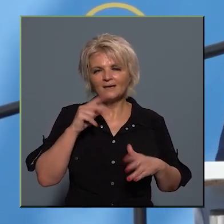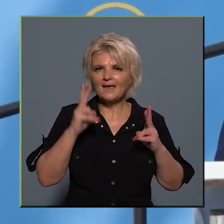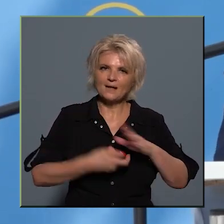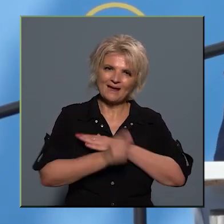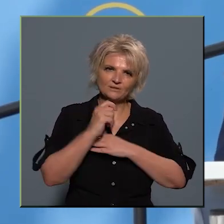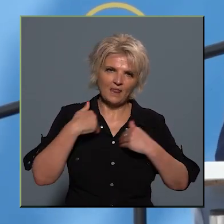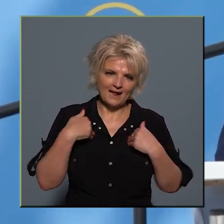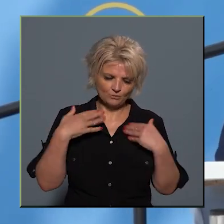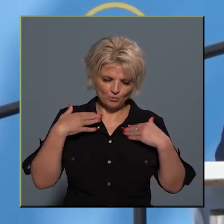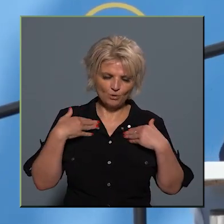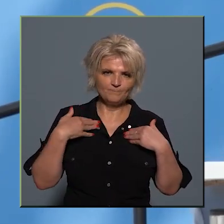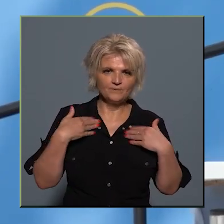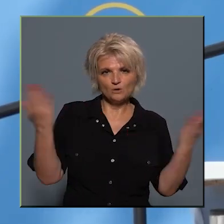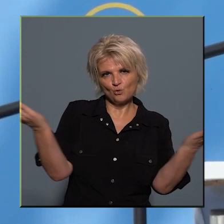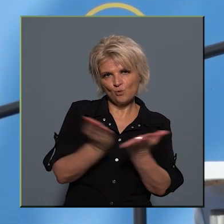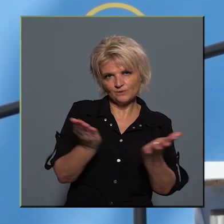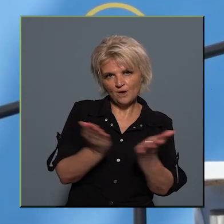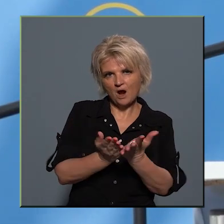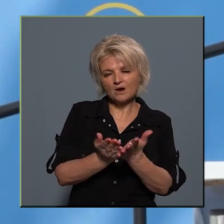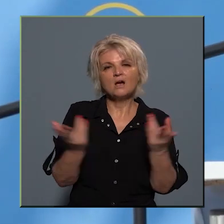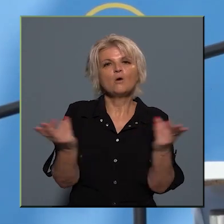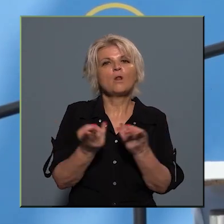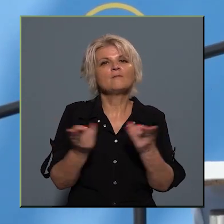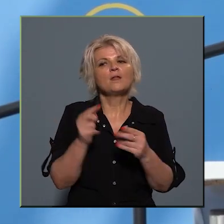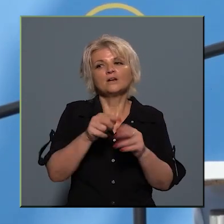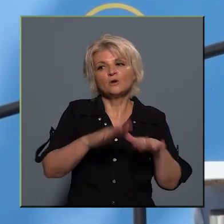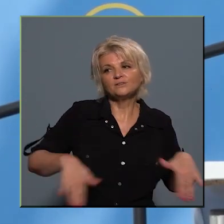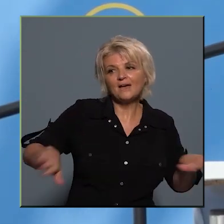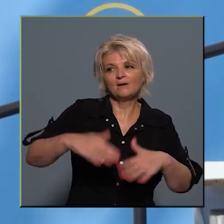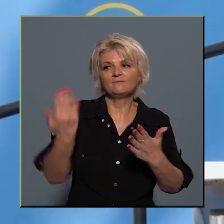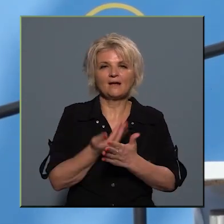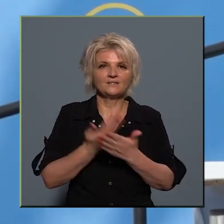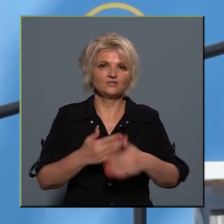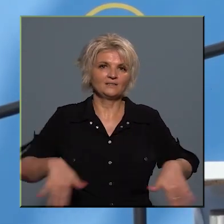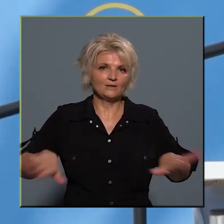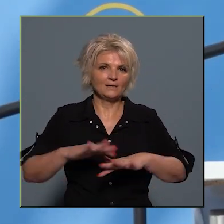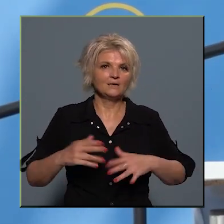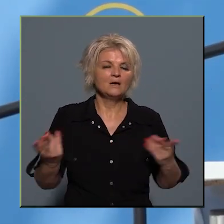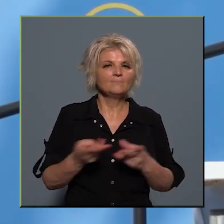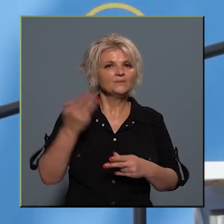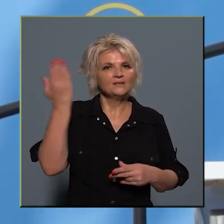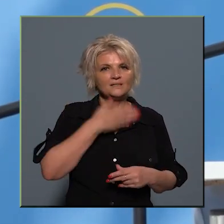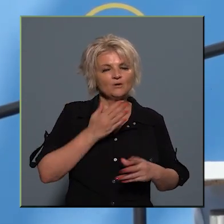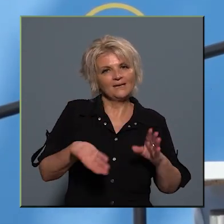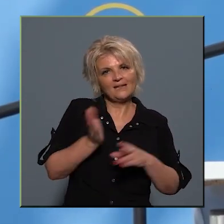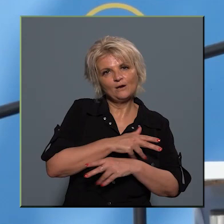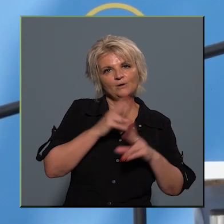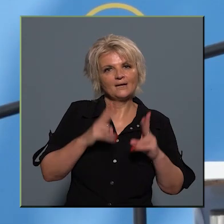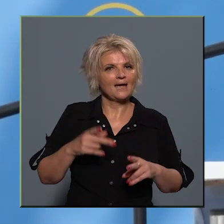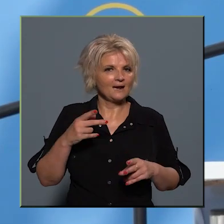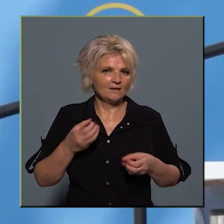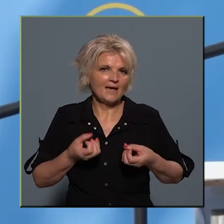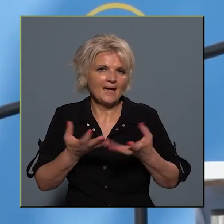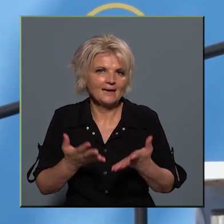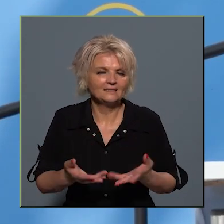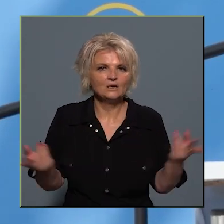azt a összhangot, hogy hol vannak azok a területek, felhasználási területek, ahol a hidrogént már előre kell és tudjuk engedni, hol